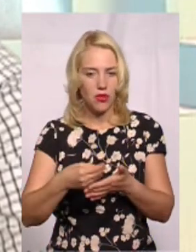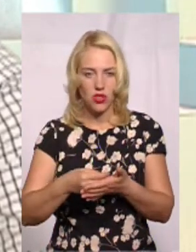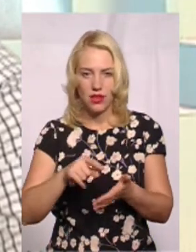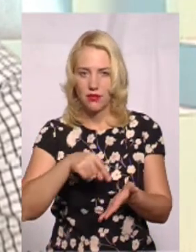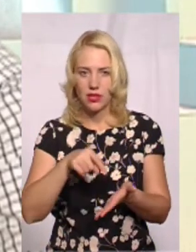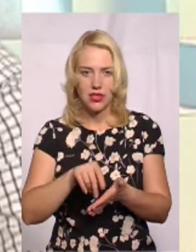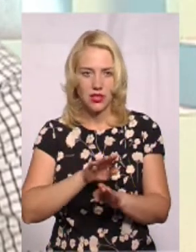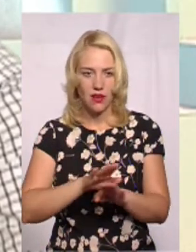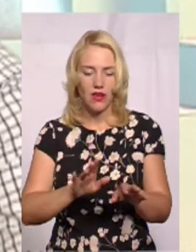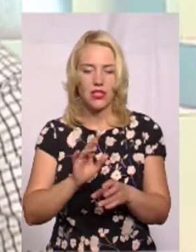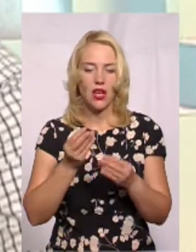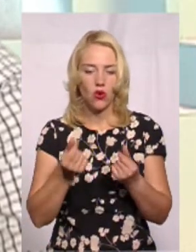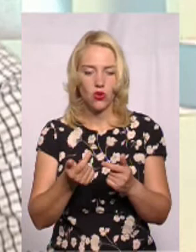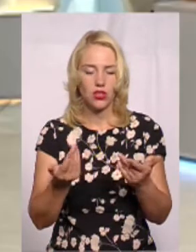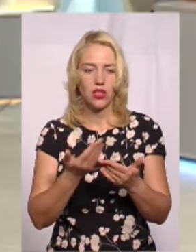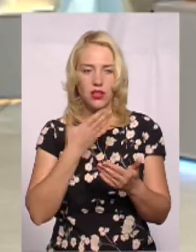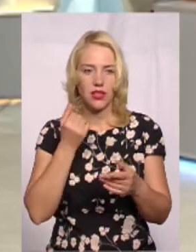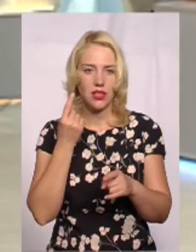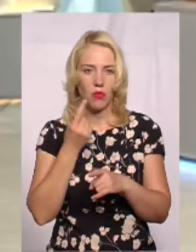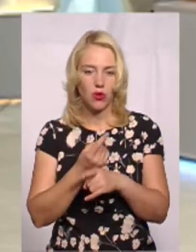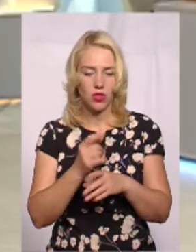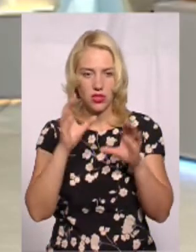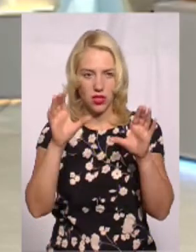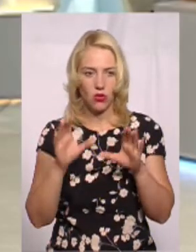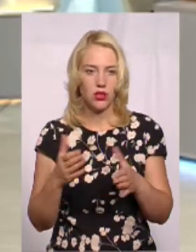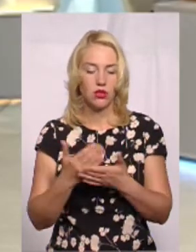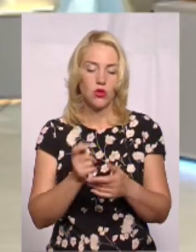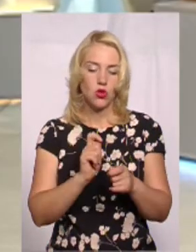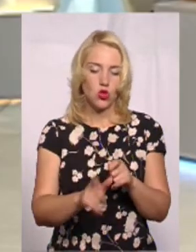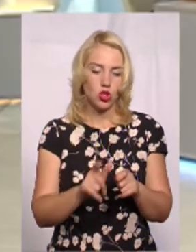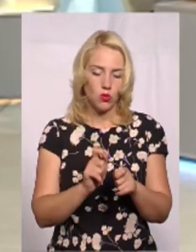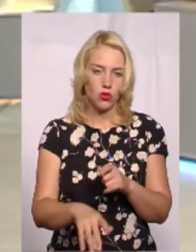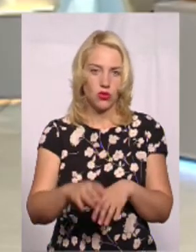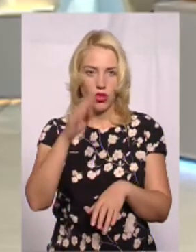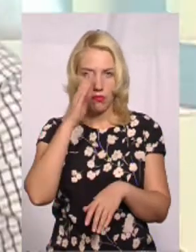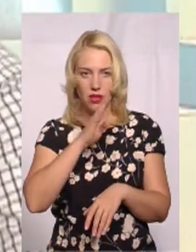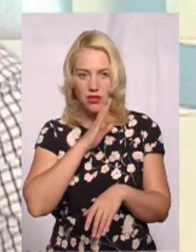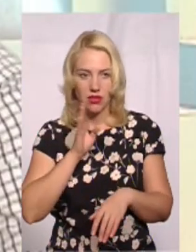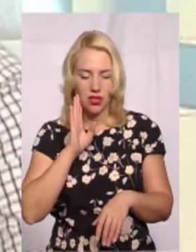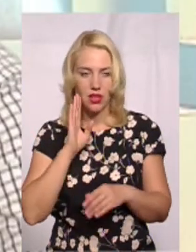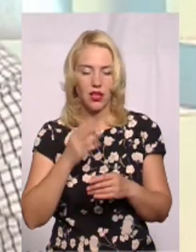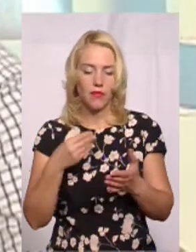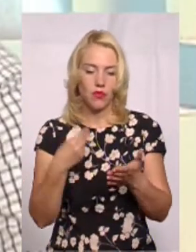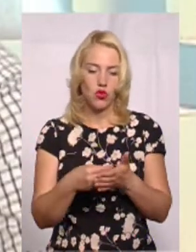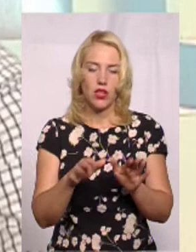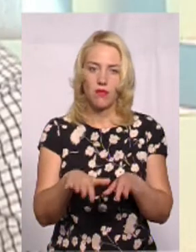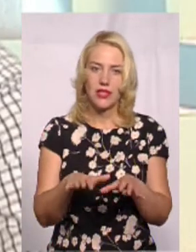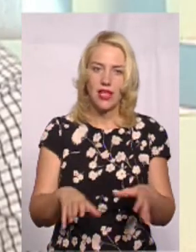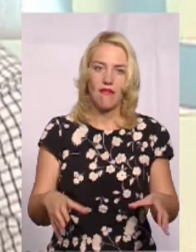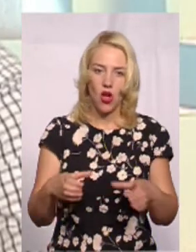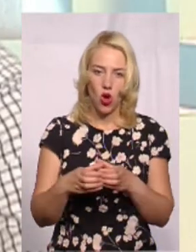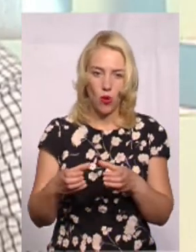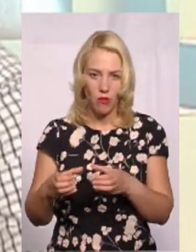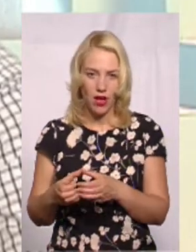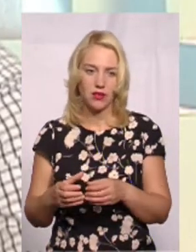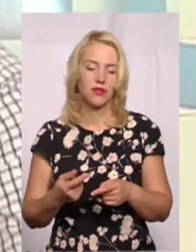рахунок коштів незаборонених чинним законодавством. Тобто спонсорів, батьків, забюджетних, місцевих громад і так далі. Це